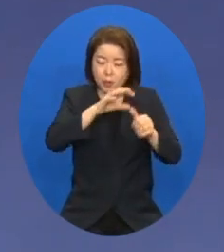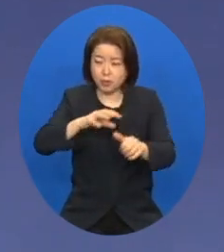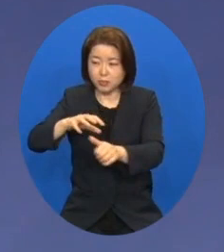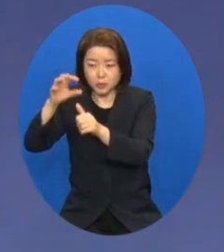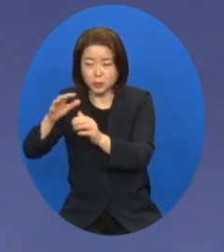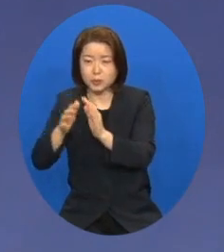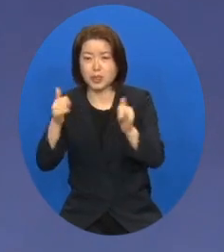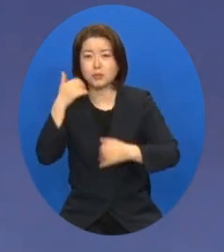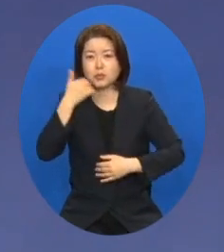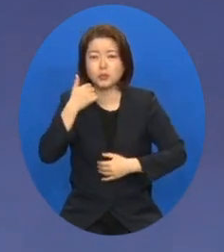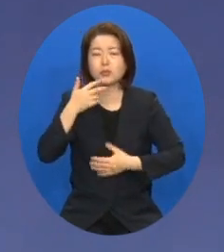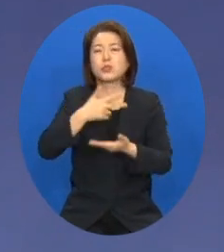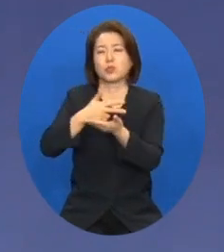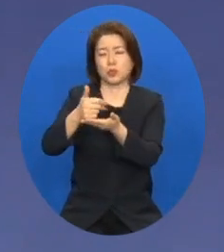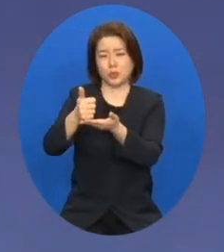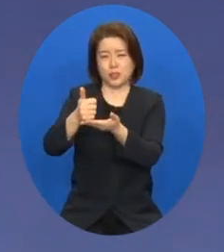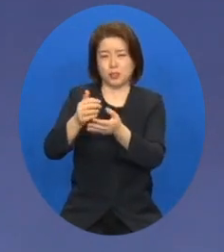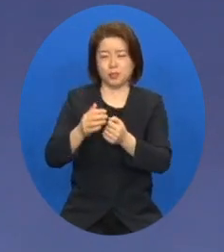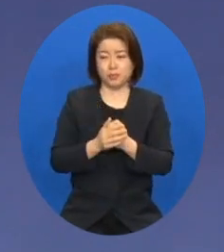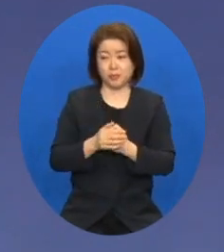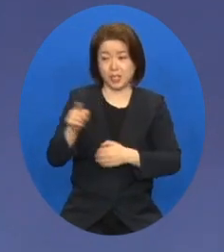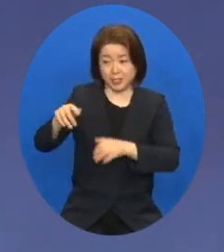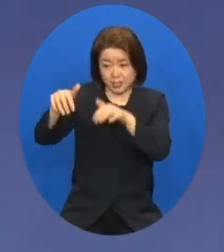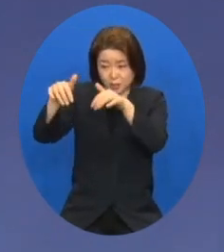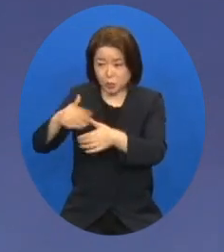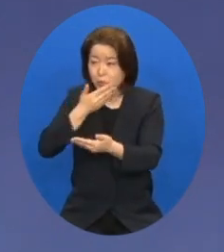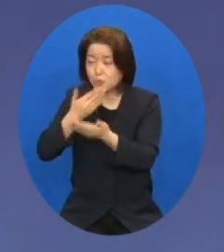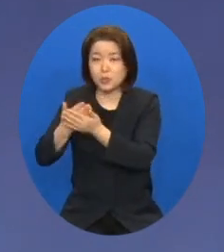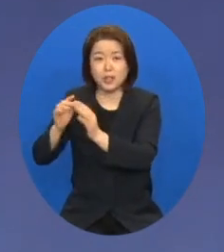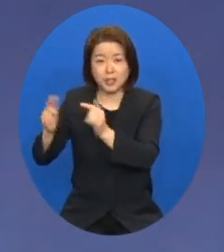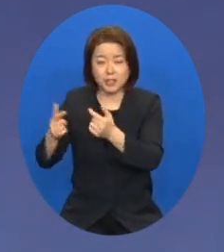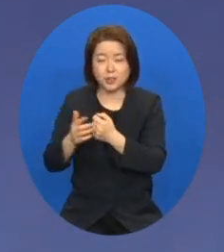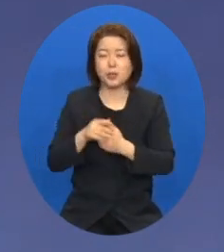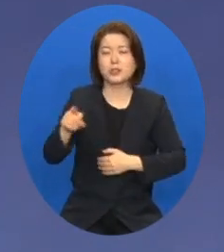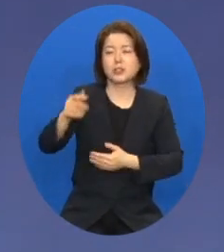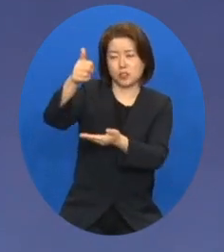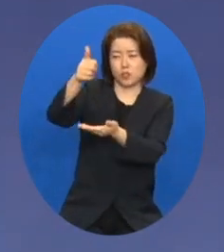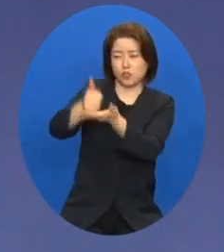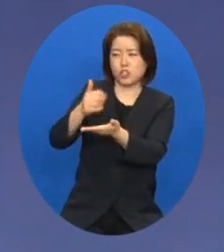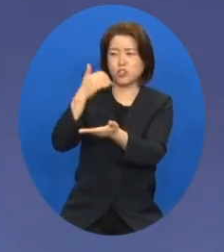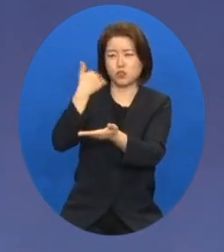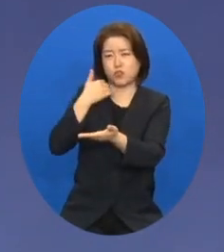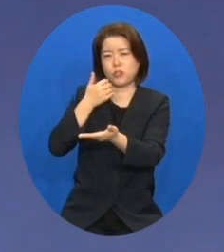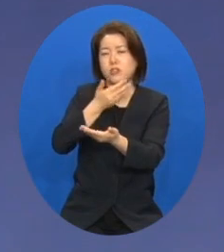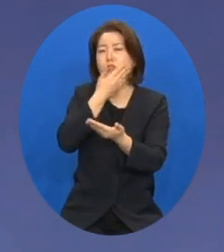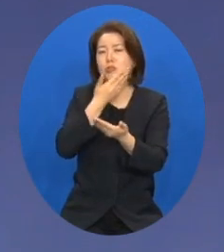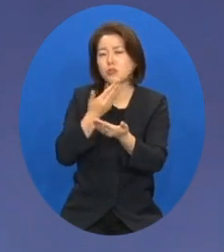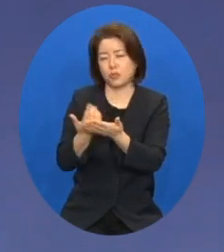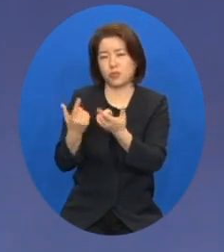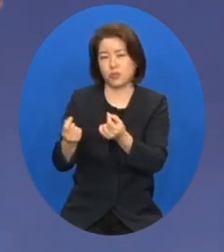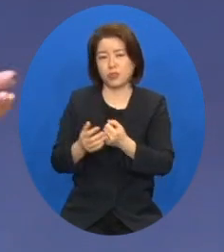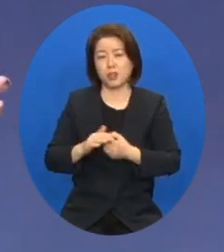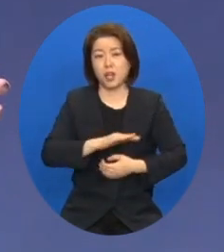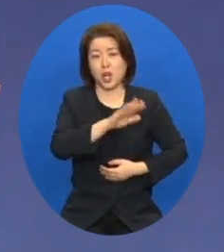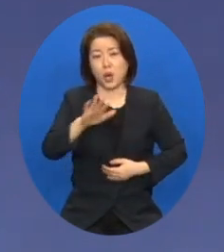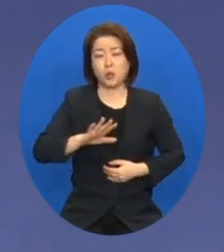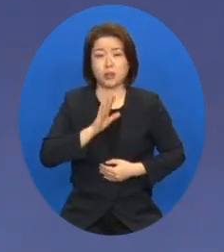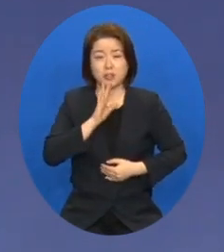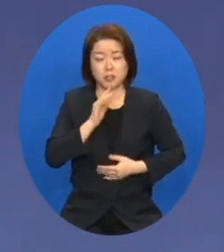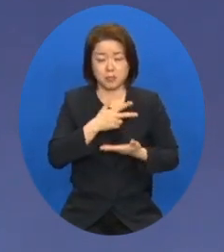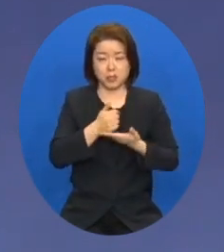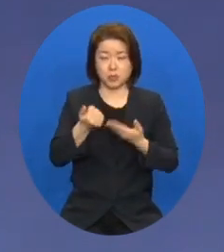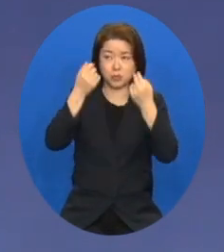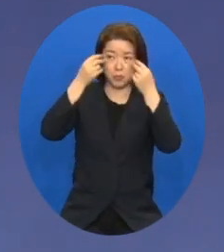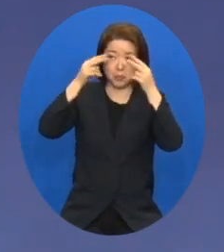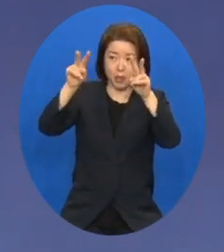우리에게 있어서는 그 좋으니 중요한 게 아니고 그 주인이 중요한 것이죠 우리가 정말 주님을 바라보는